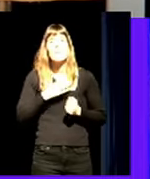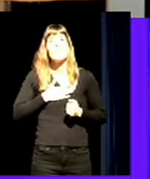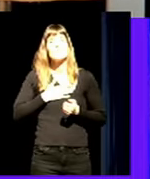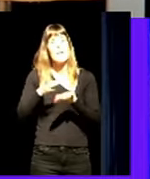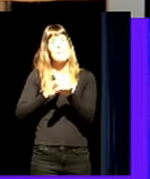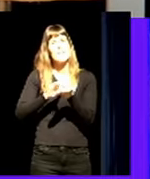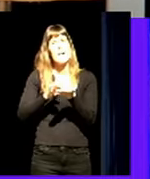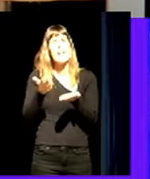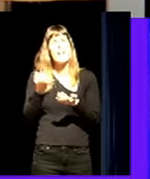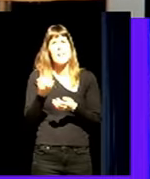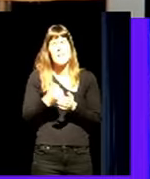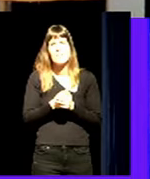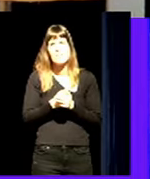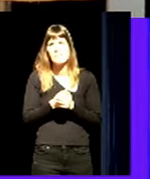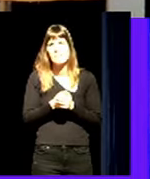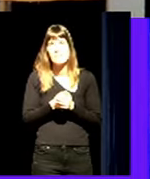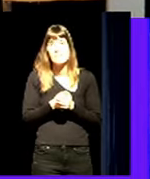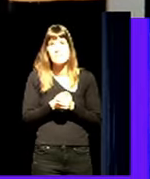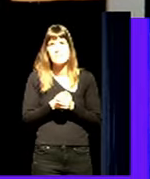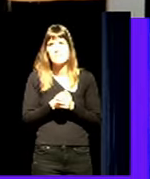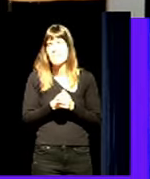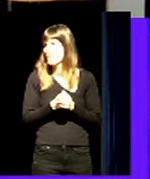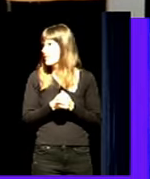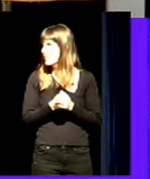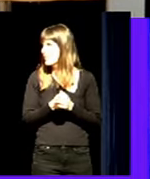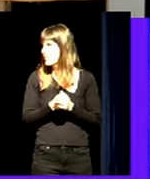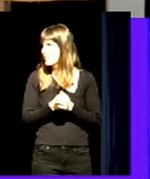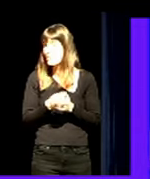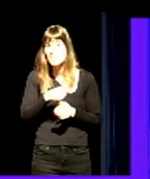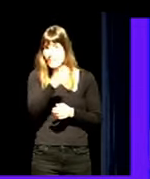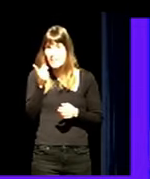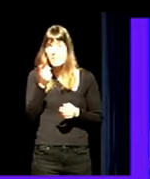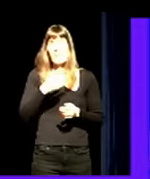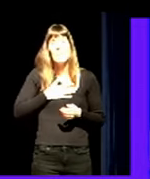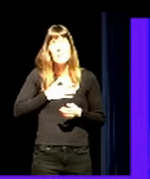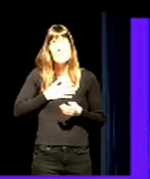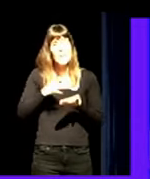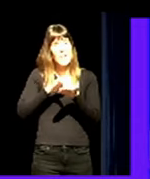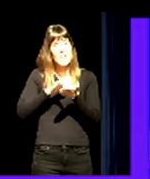dekotera? Guau! Guk deko ongizate digital bat.